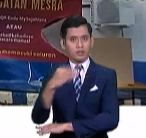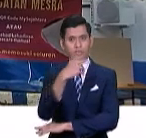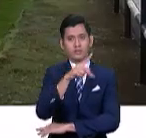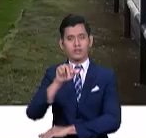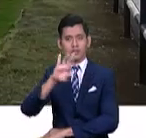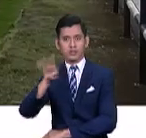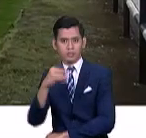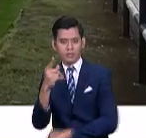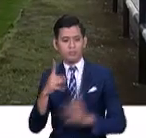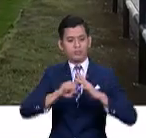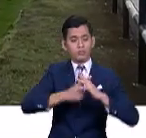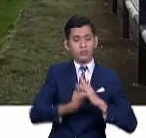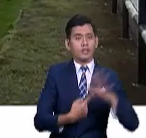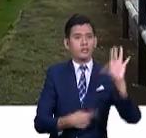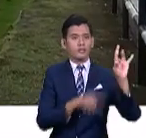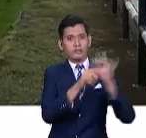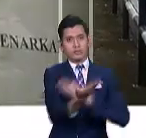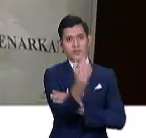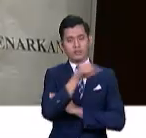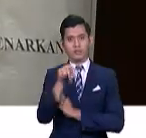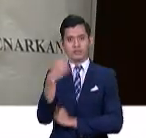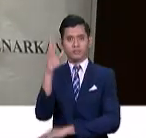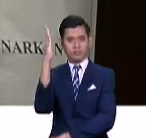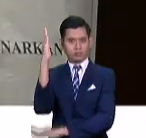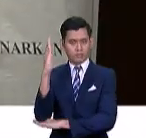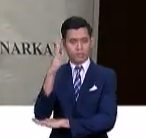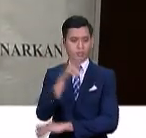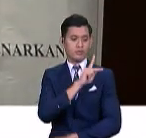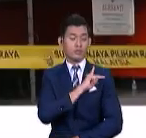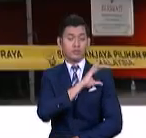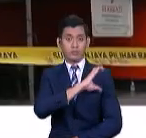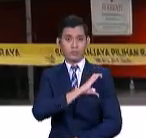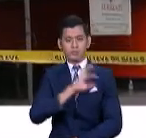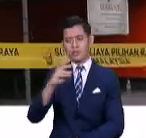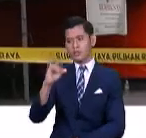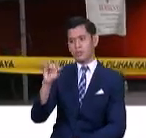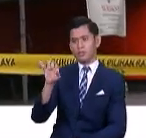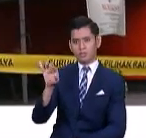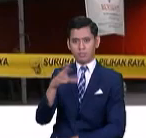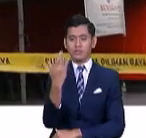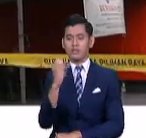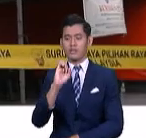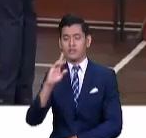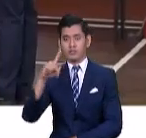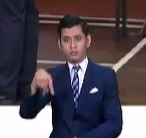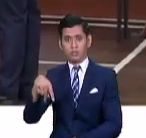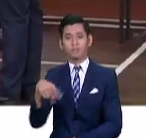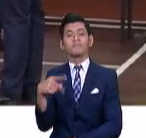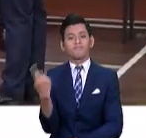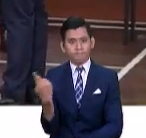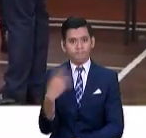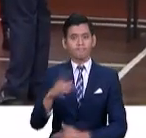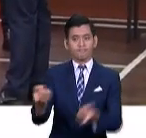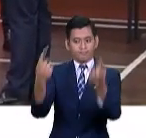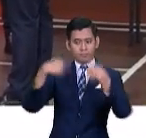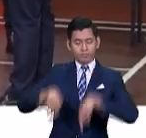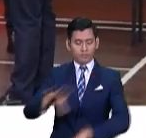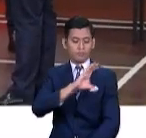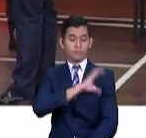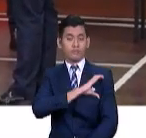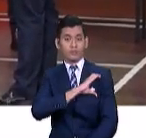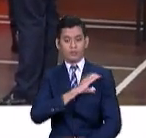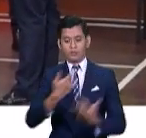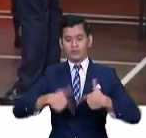bermula 8 pagi hingga 12 tengah hari. Menurut Ketua Polis Daerah Meradong, DSP Sekam Anoy, kehadiran anggota polis